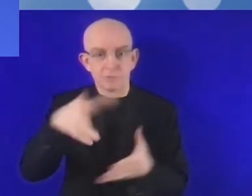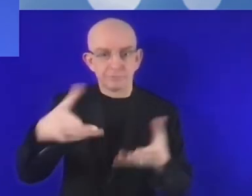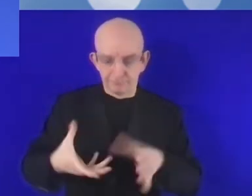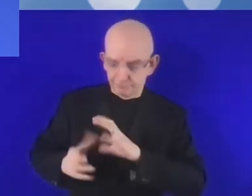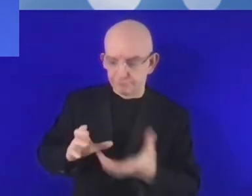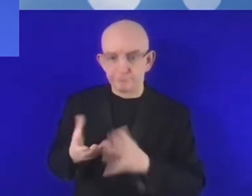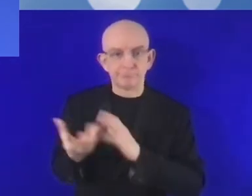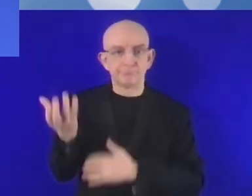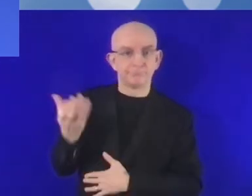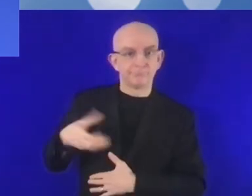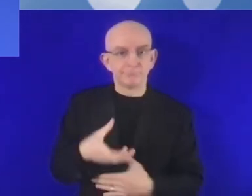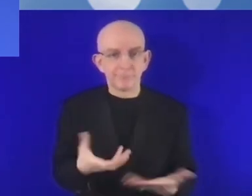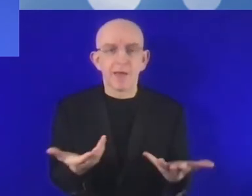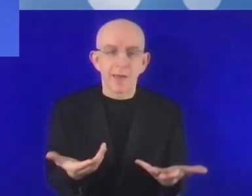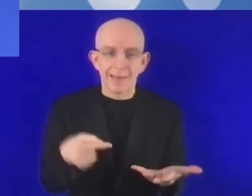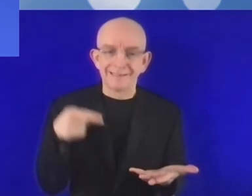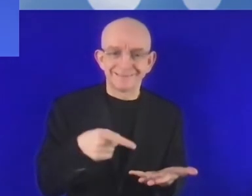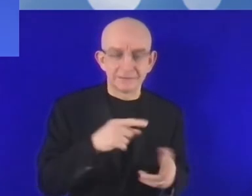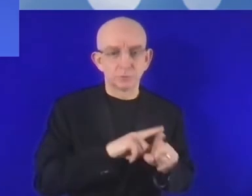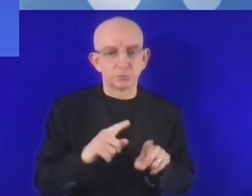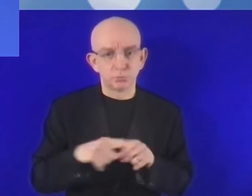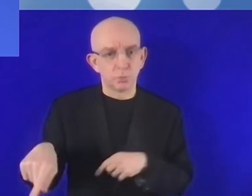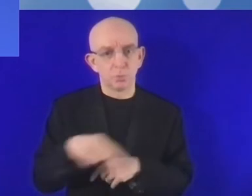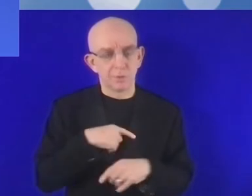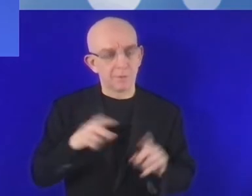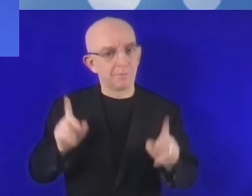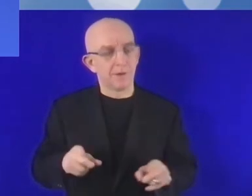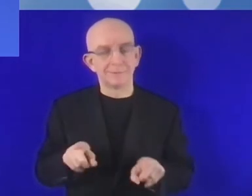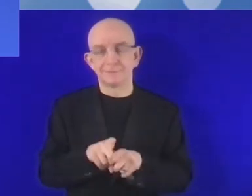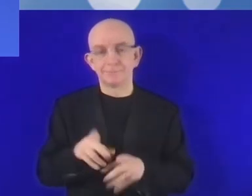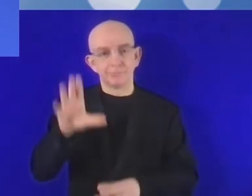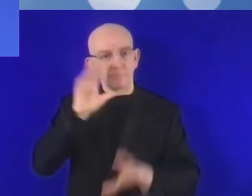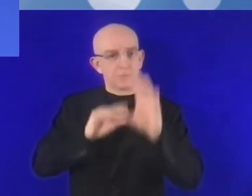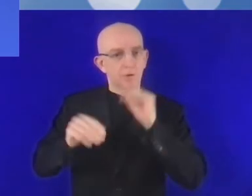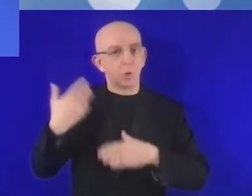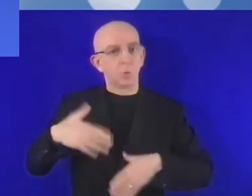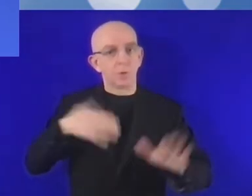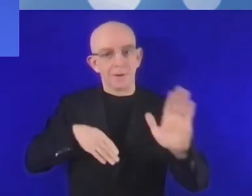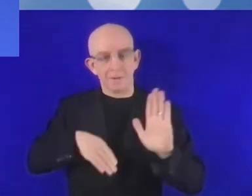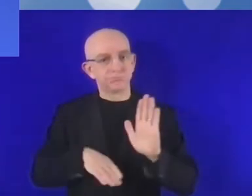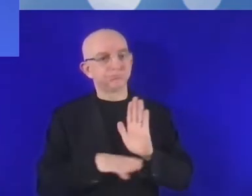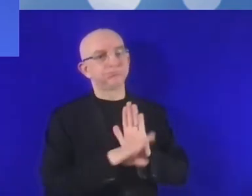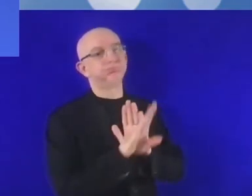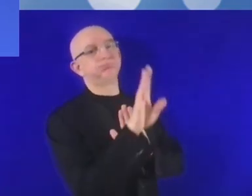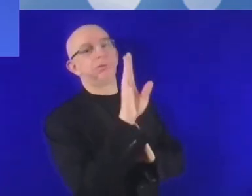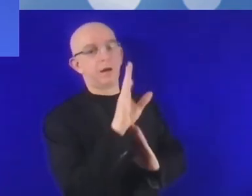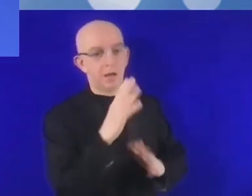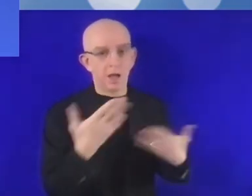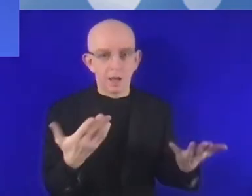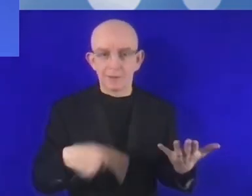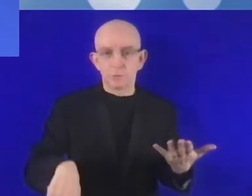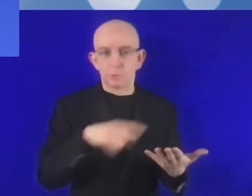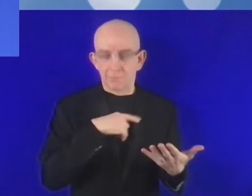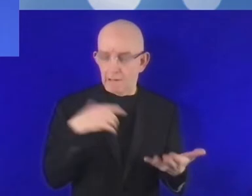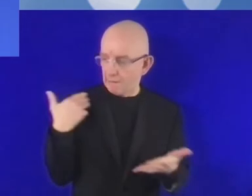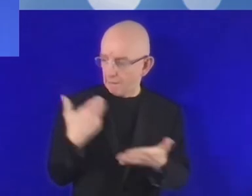لدخولنا في شبكة الإنترنت. المجال الثالث الذي غطيناه أمس هي كفاءات ومهارات العالم الرقمي. كلما